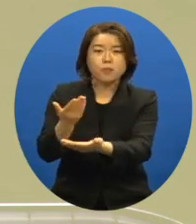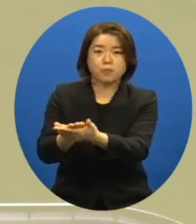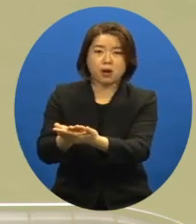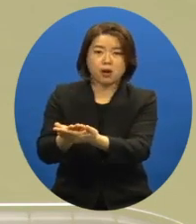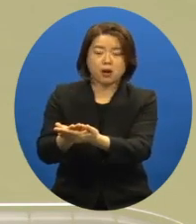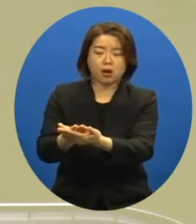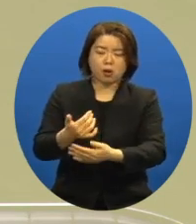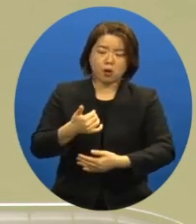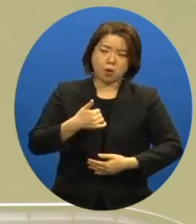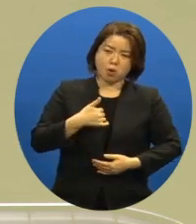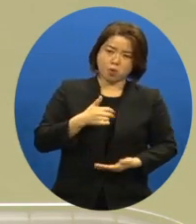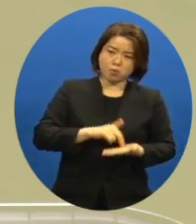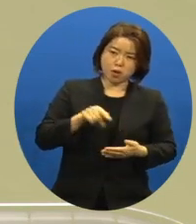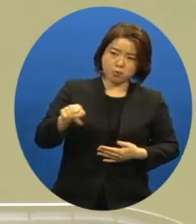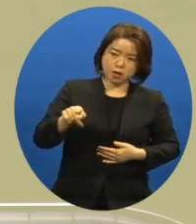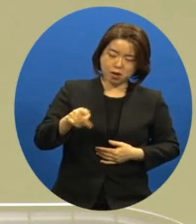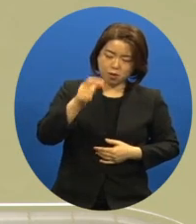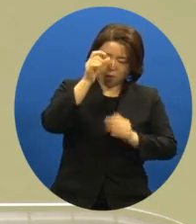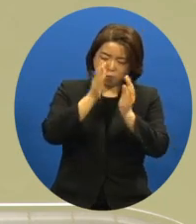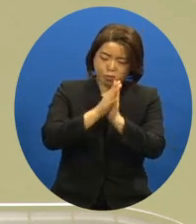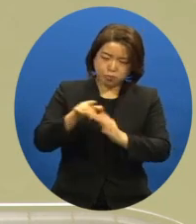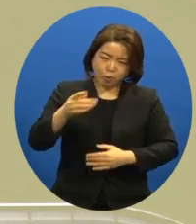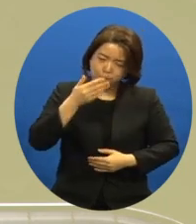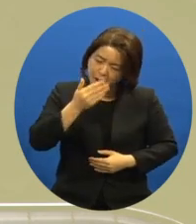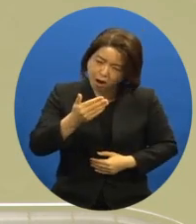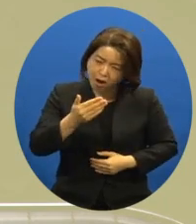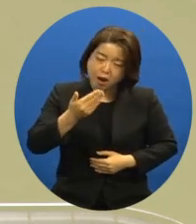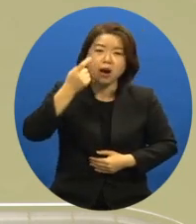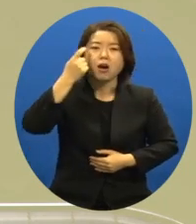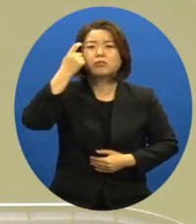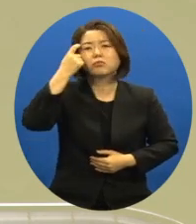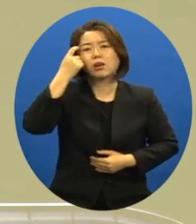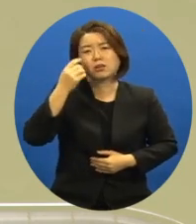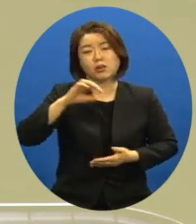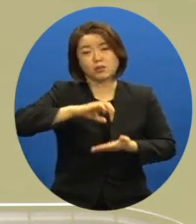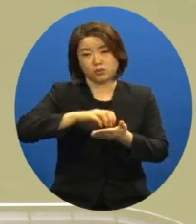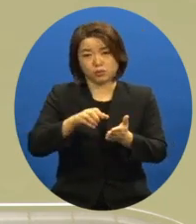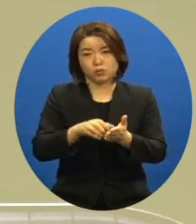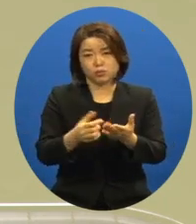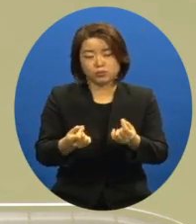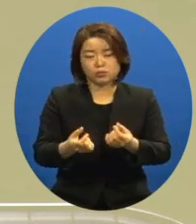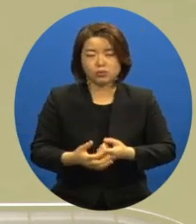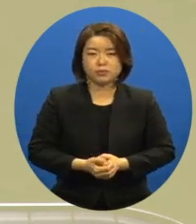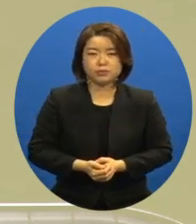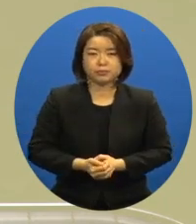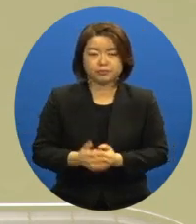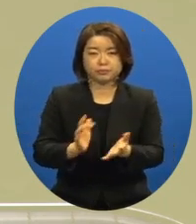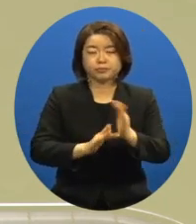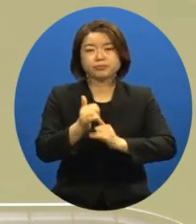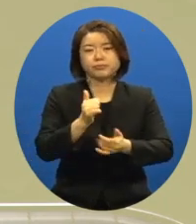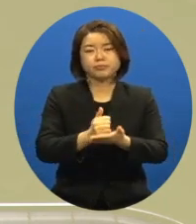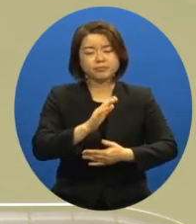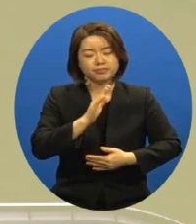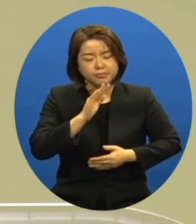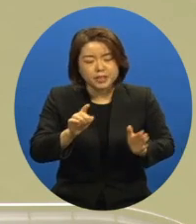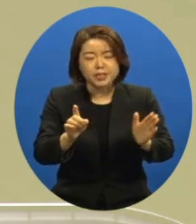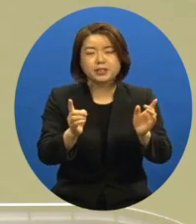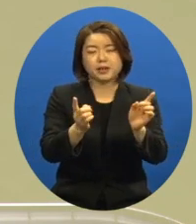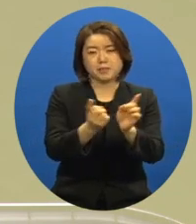제가 생각하기에도 어떻게 저렇게 기도하나 그런 생각이 들었습니다. 예수님을 진짜 만나고